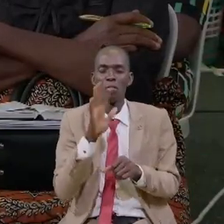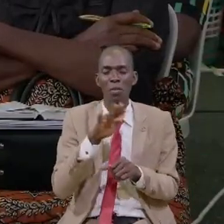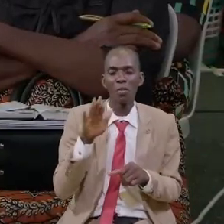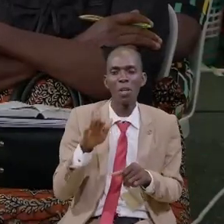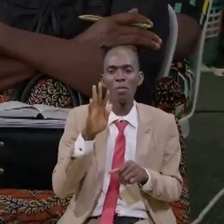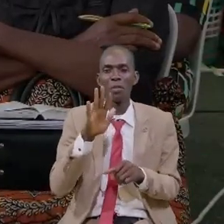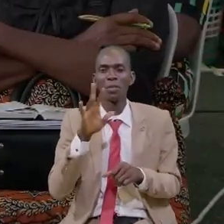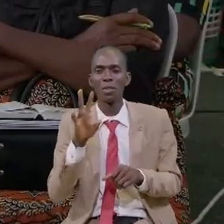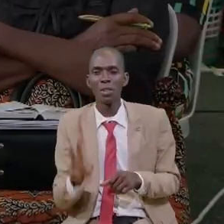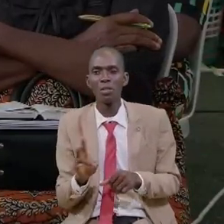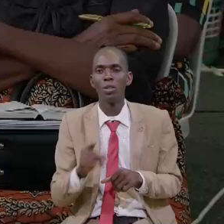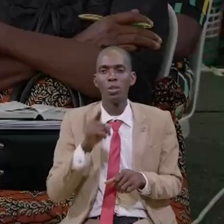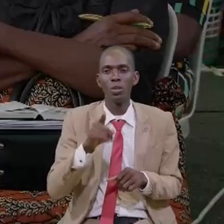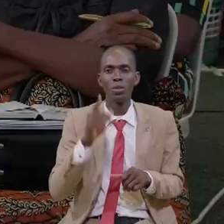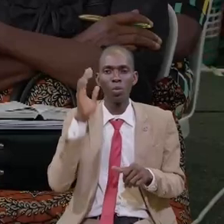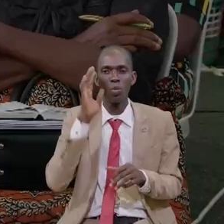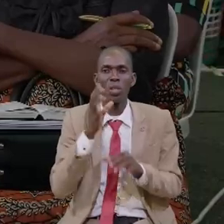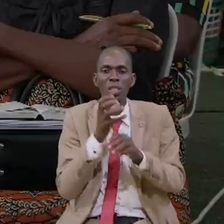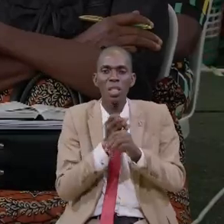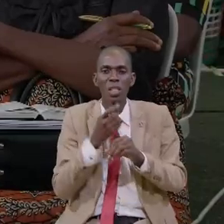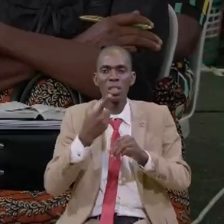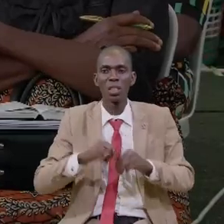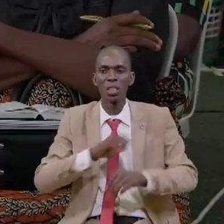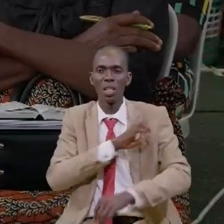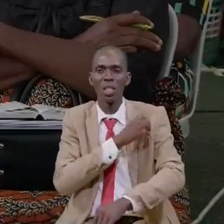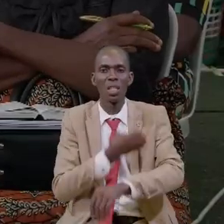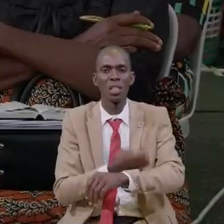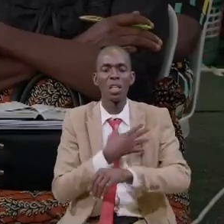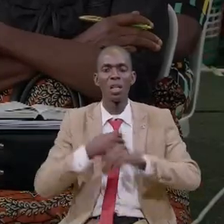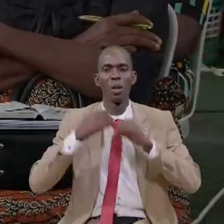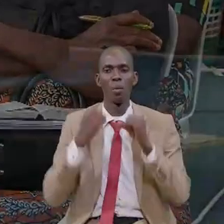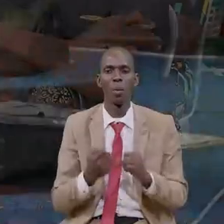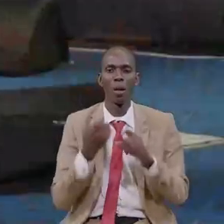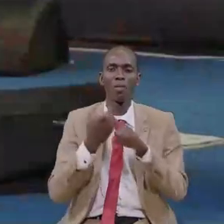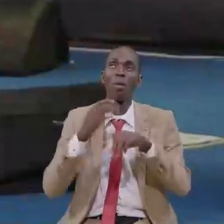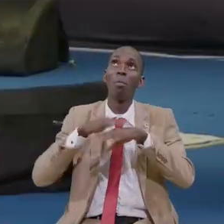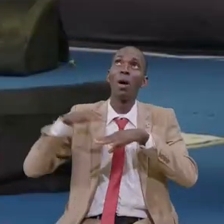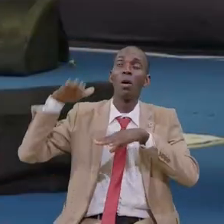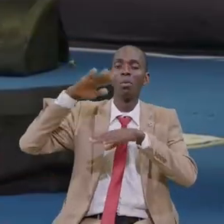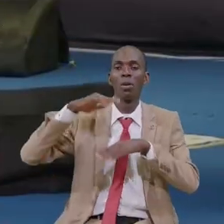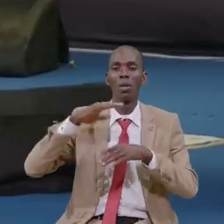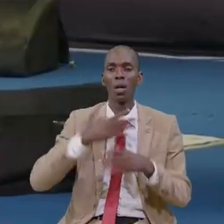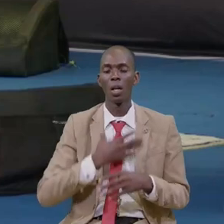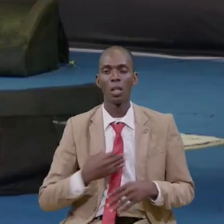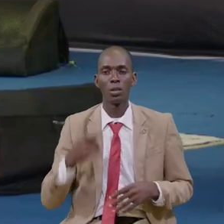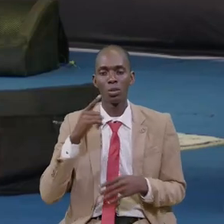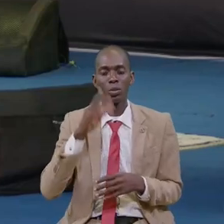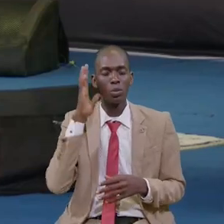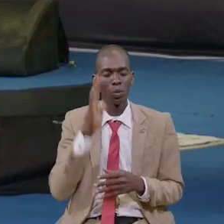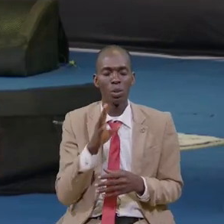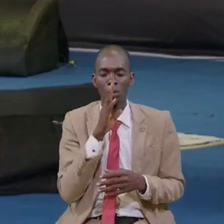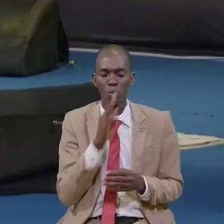la force d'en haut, l'onction d'en haut, tu seras plus fort que ce que les